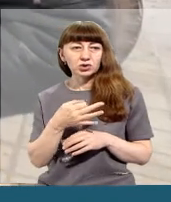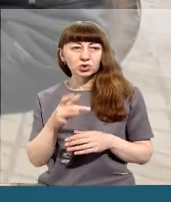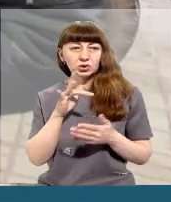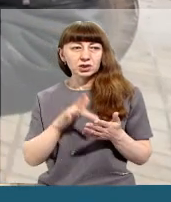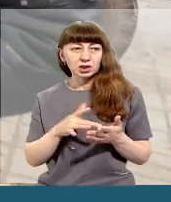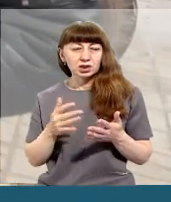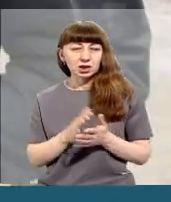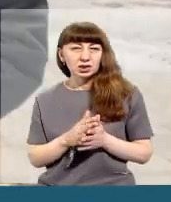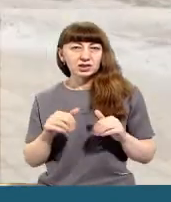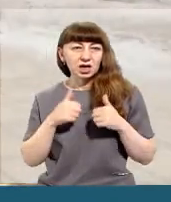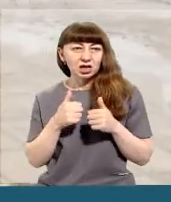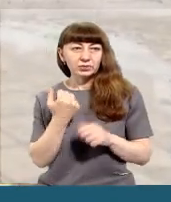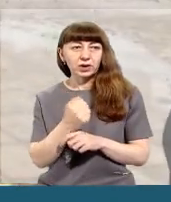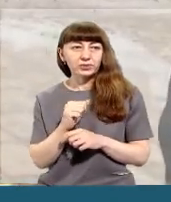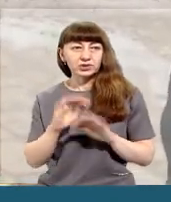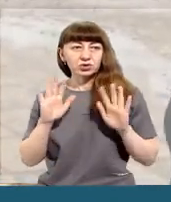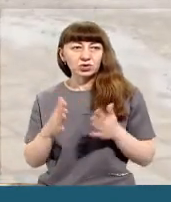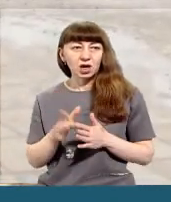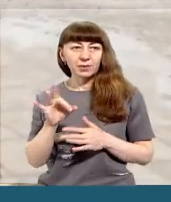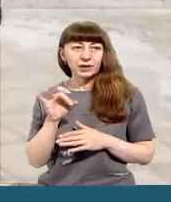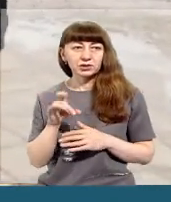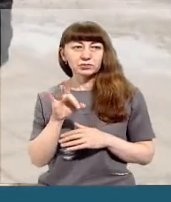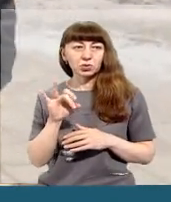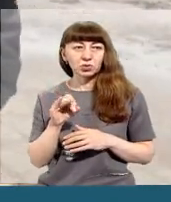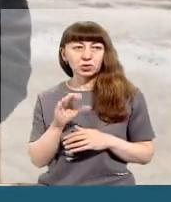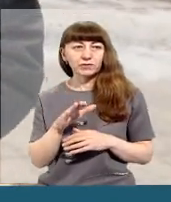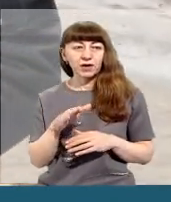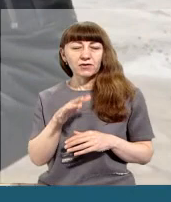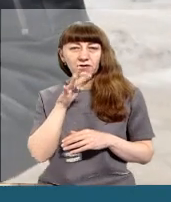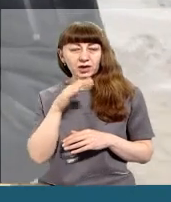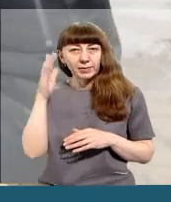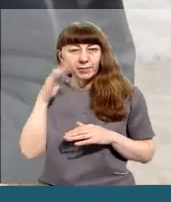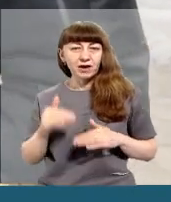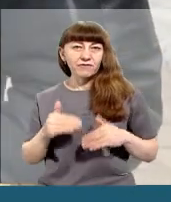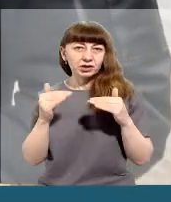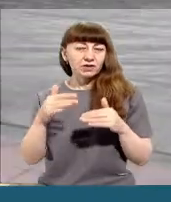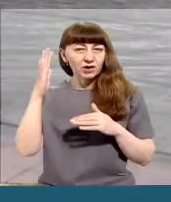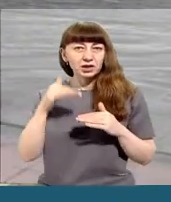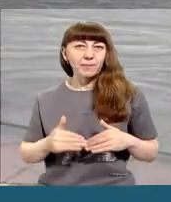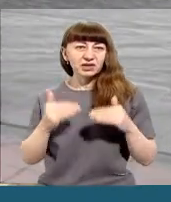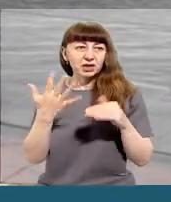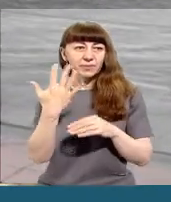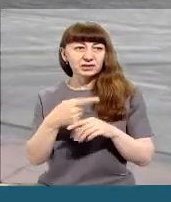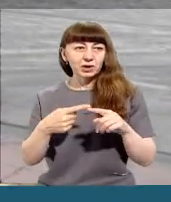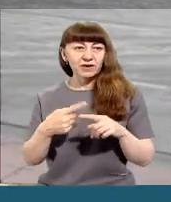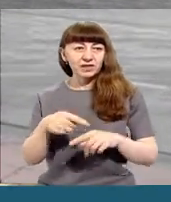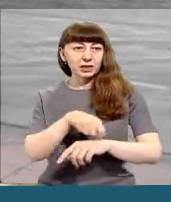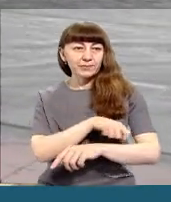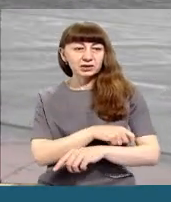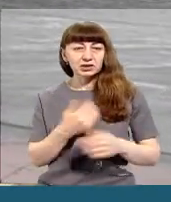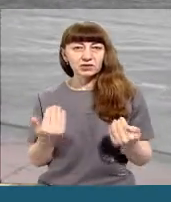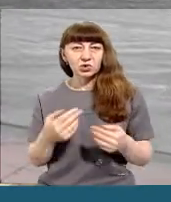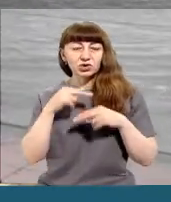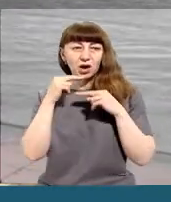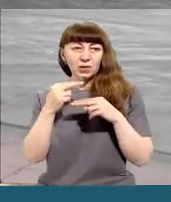с природной стихией. По словам Алмата Исмагулова, в пик паводков вода в реке Табол поднялась на 5,5 метров. Сегодня специалисты